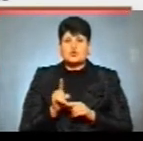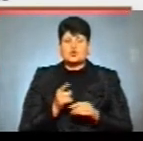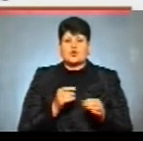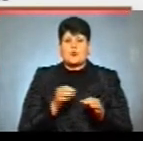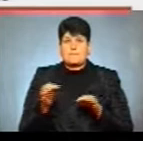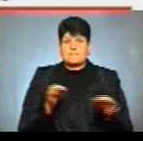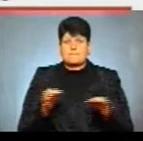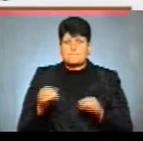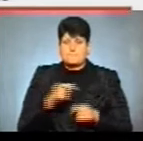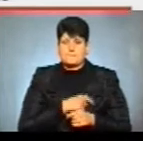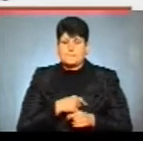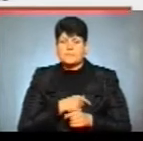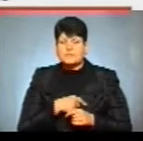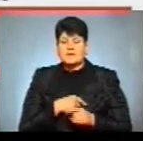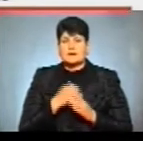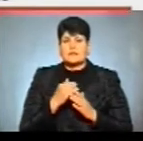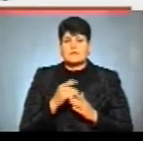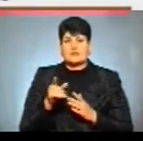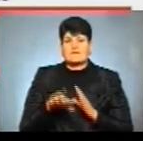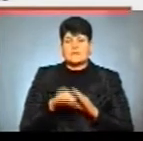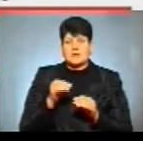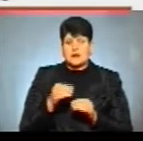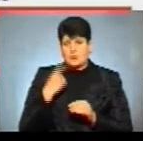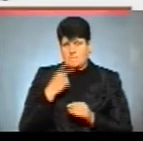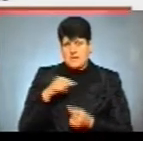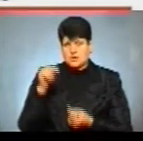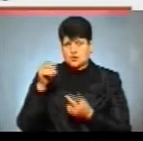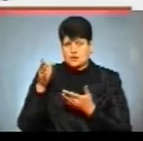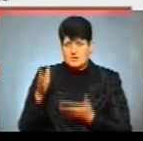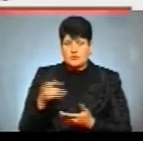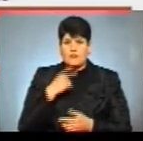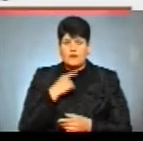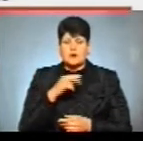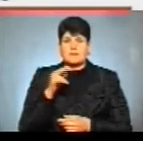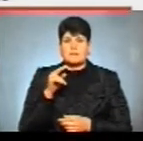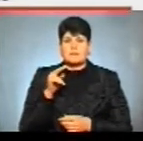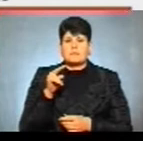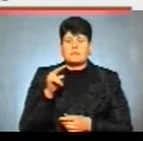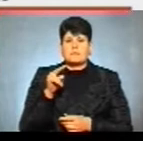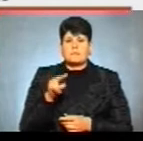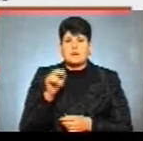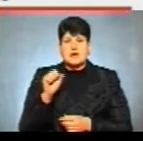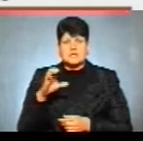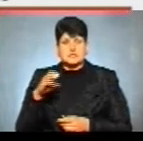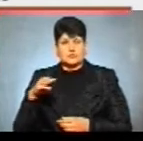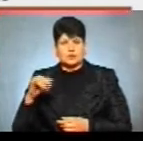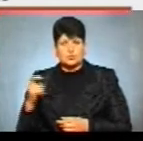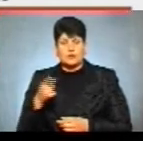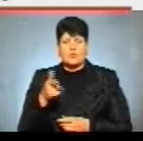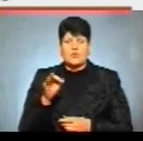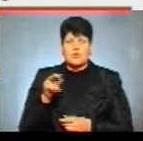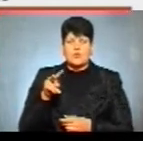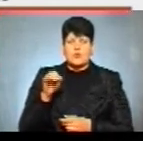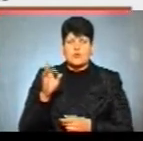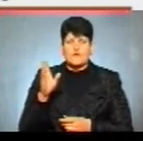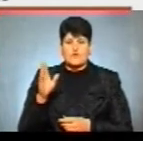мажоритарників, на відміну від списочників, виборці обирають персонально, тому говоримо про пана Пастуха, Головка, Люшняка,